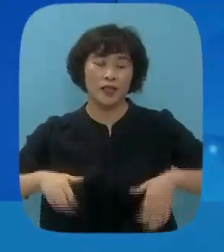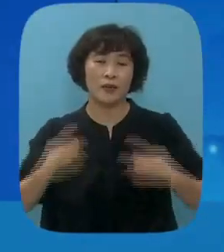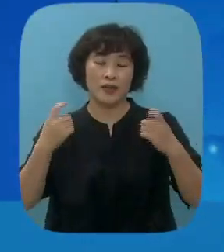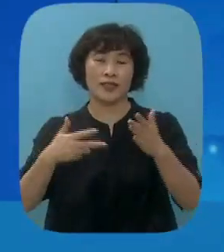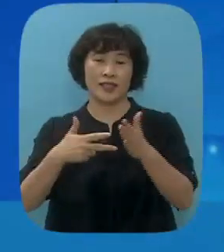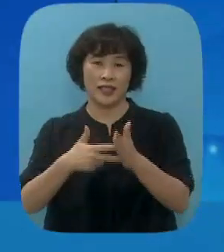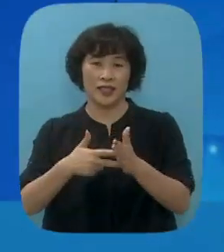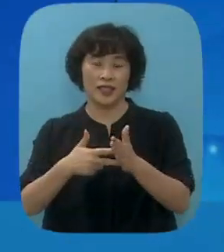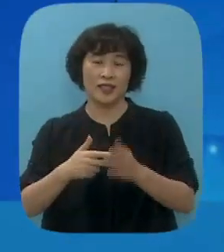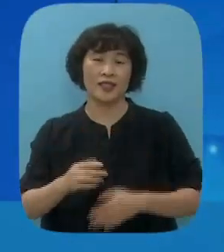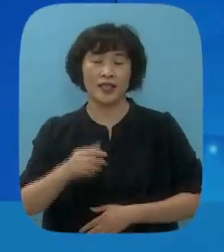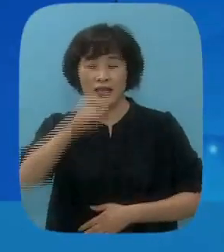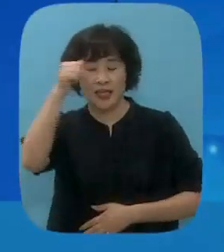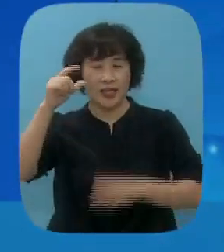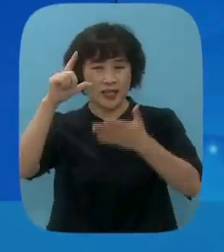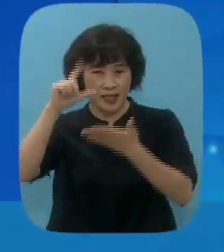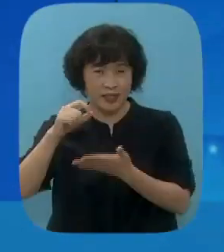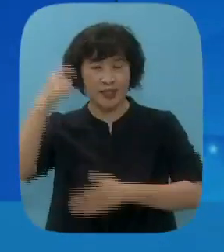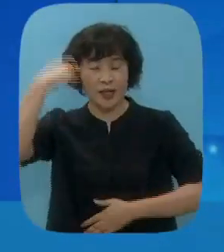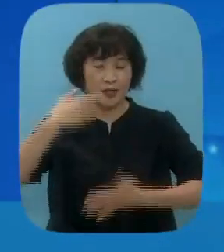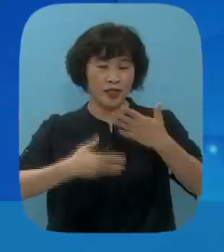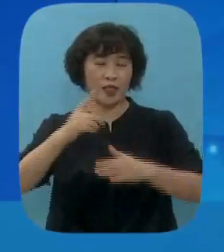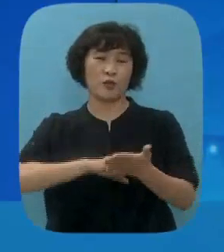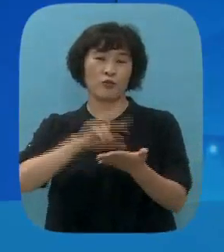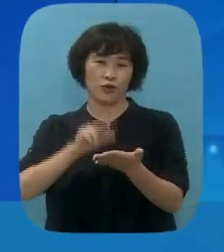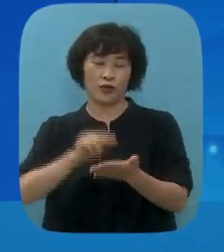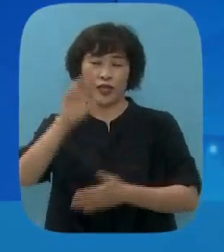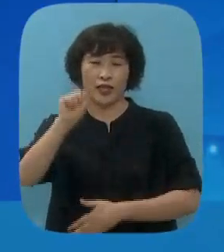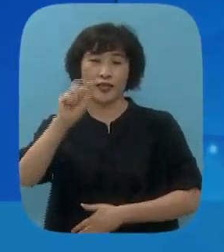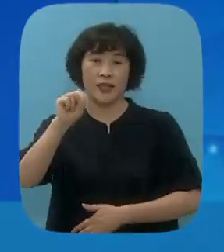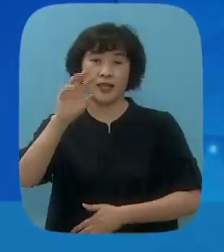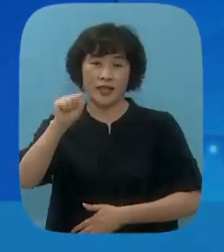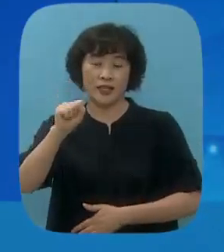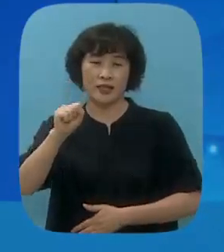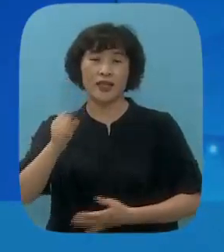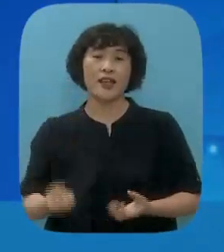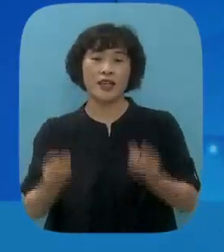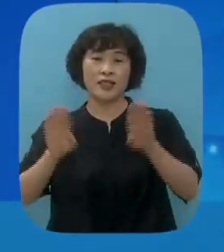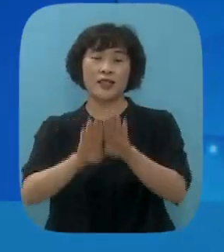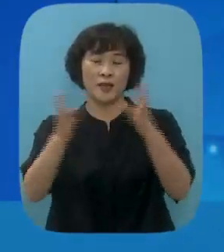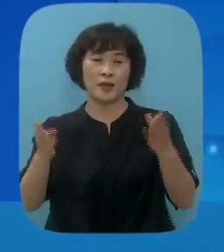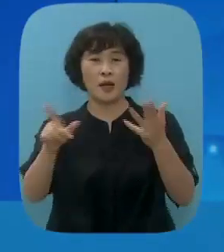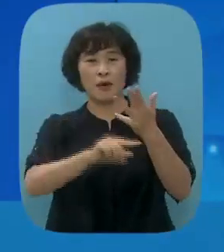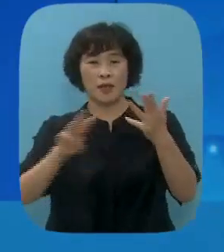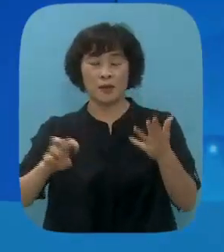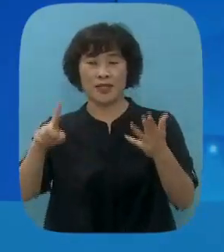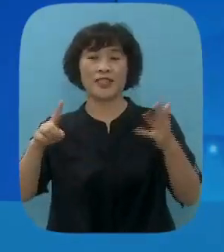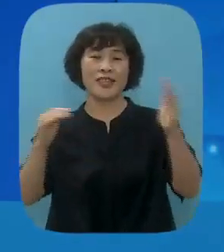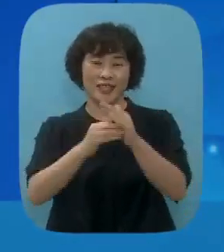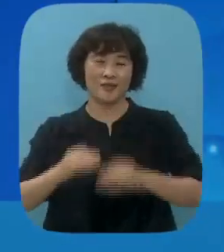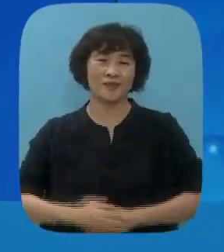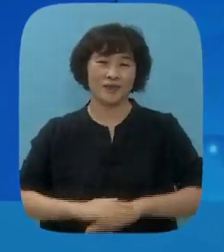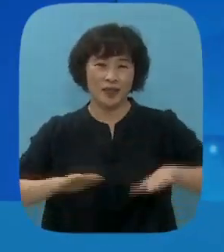전남도와 전남관광재단은 인생사진, 감성영상을 주제로 SNS 사진영상 이벤트를 오는 31일까지 엽니다.